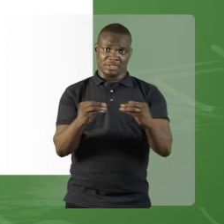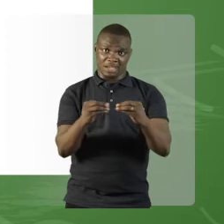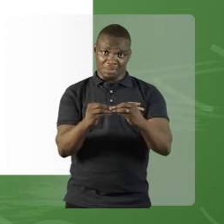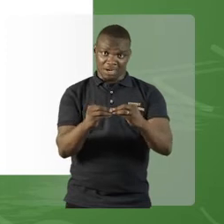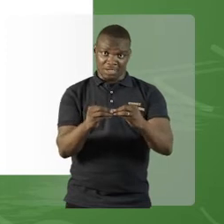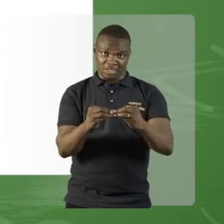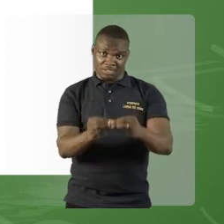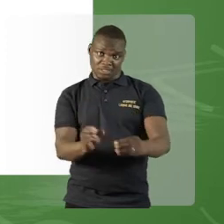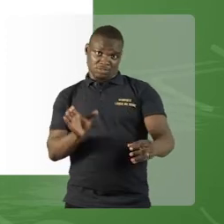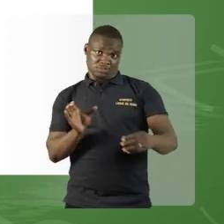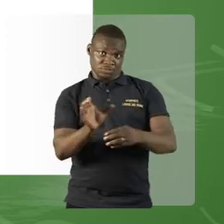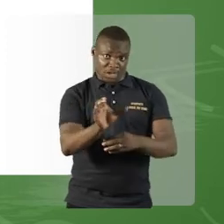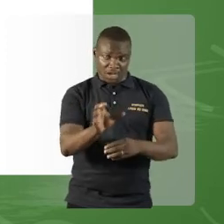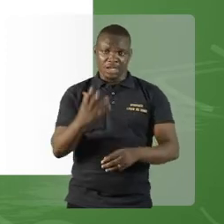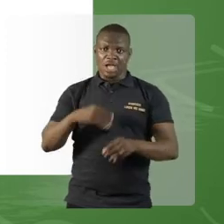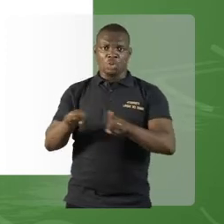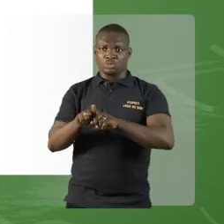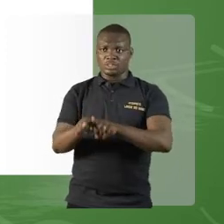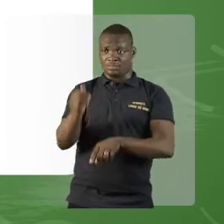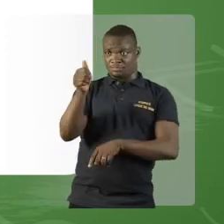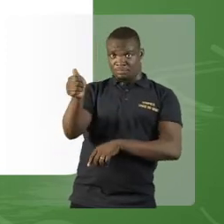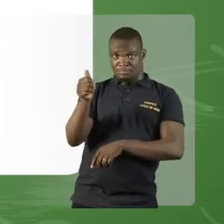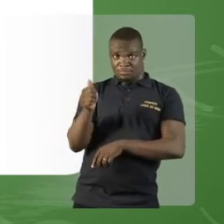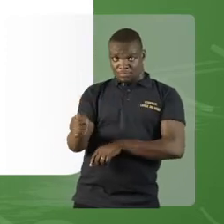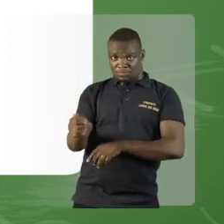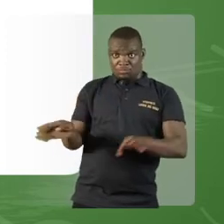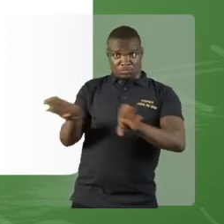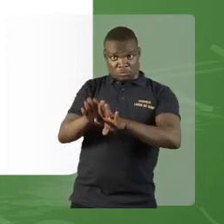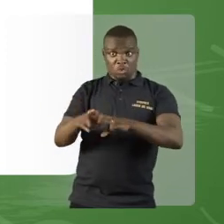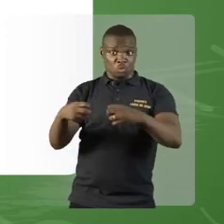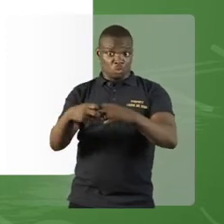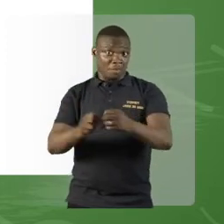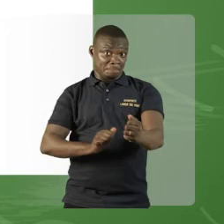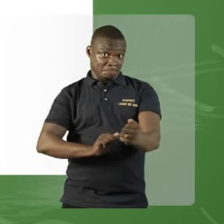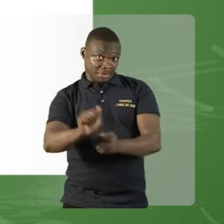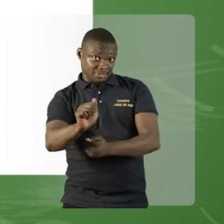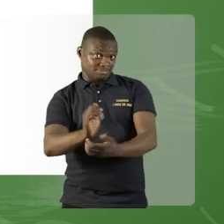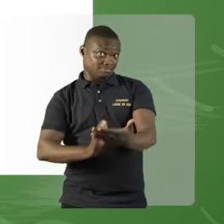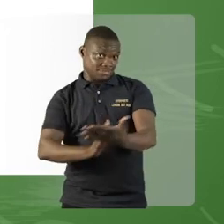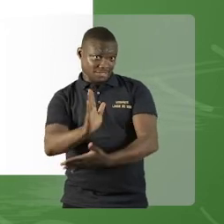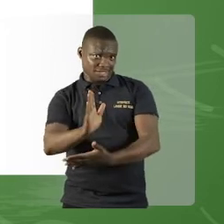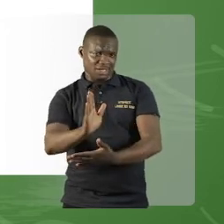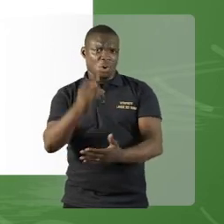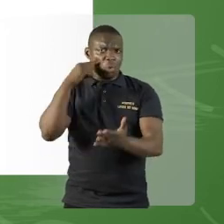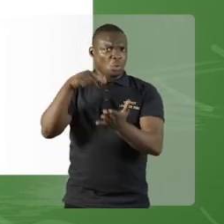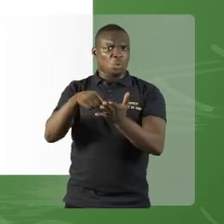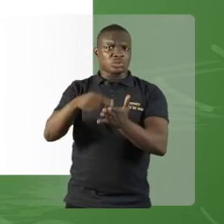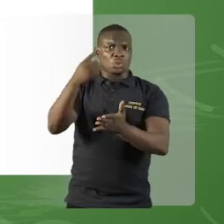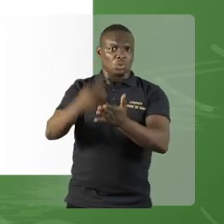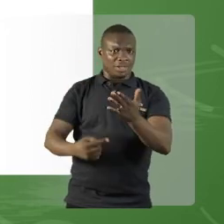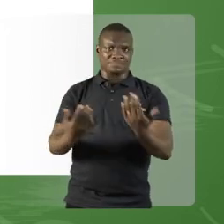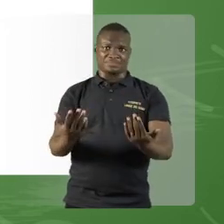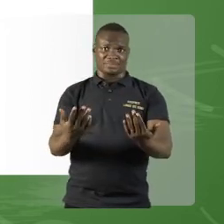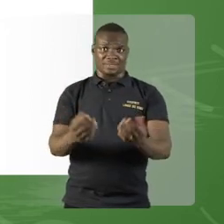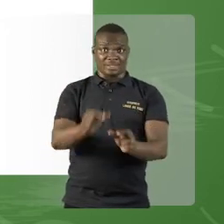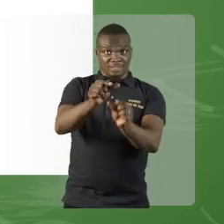magnétiques, et lorsqu'on ferme l'interrupteur, c'est-à-dire qu'il y a le courant qui circule, on constate que